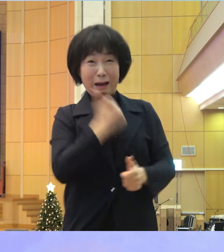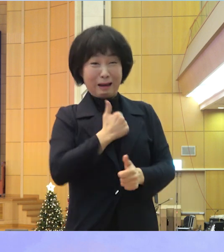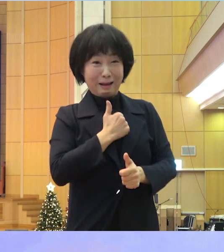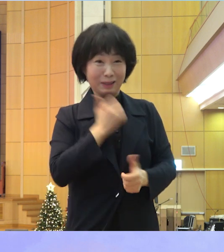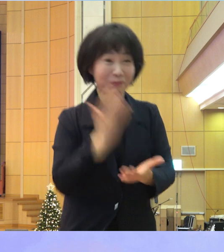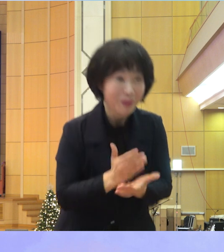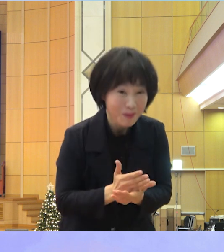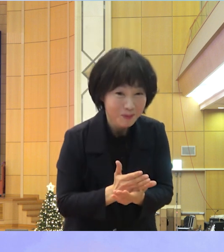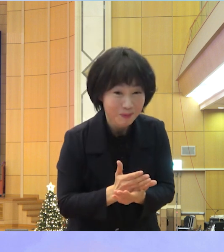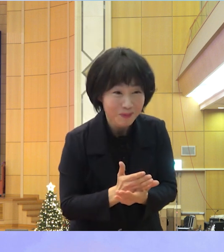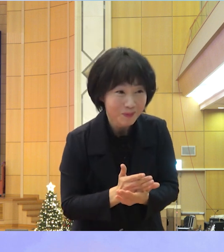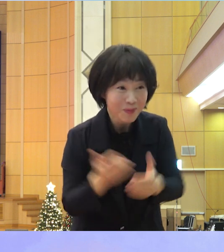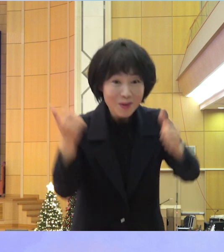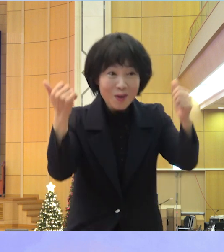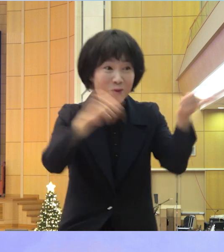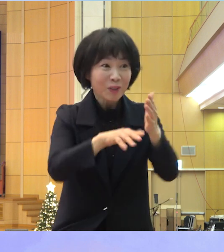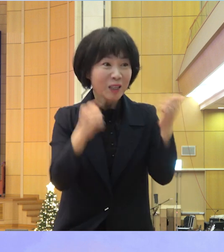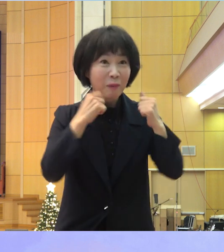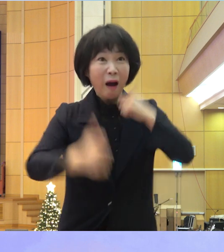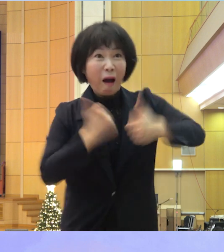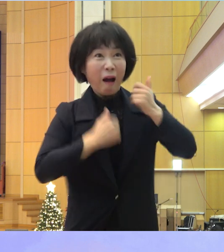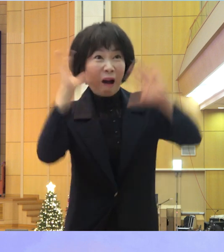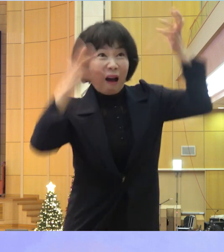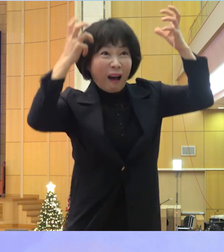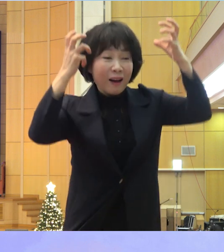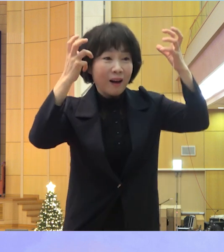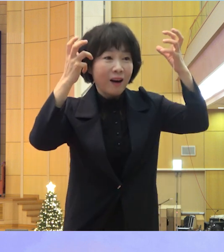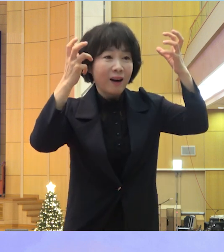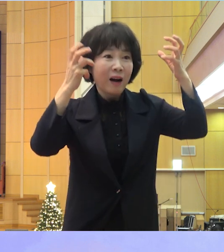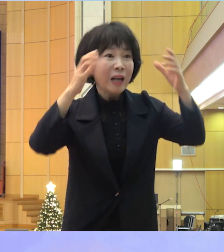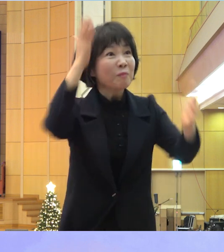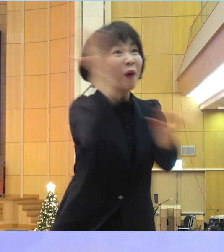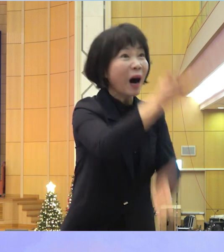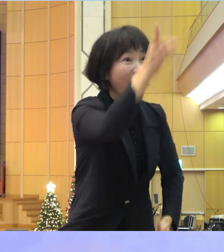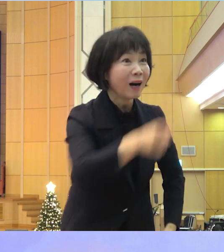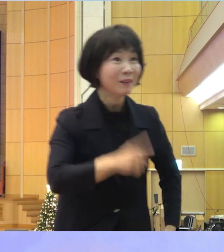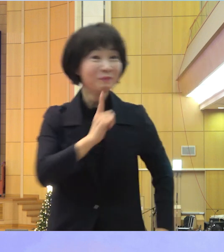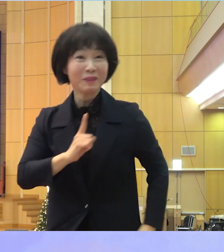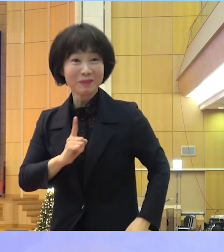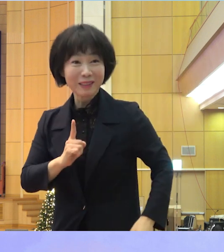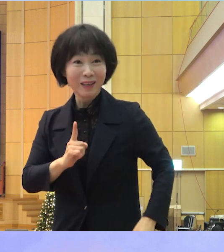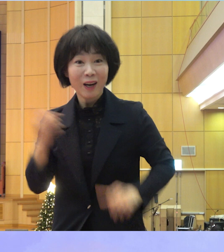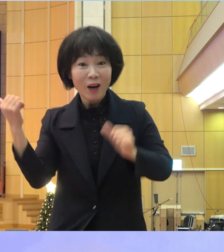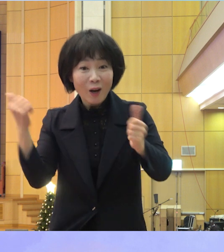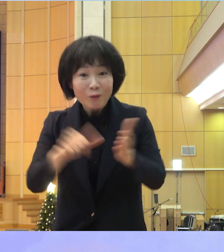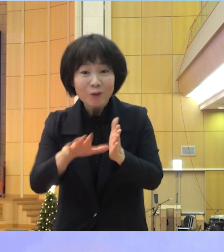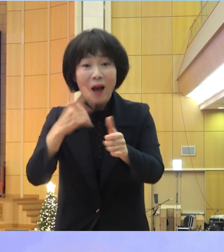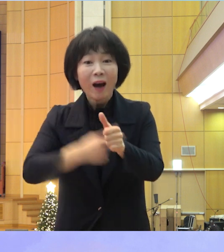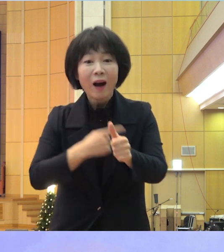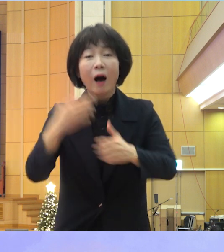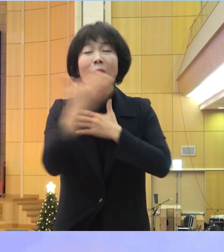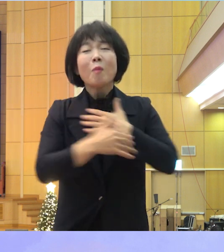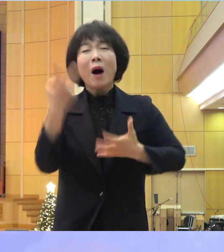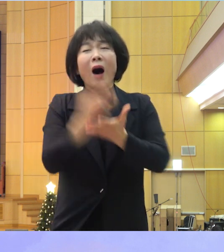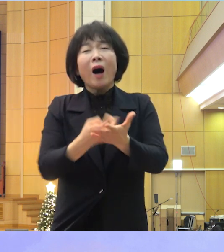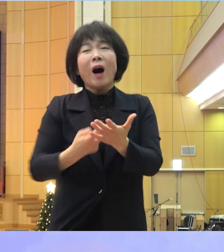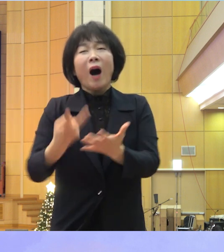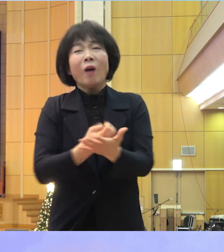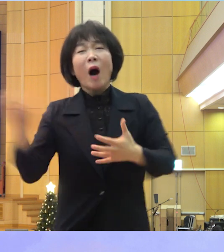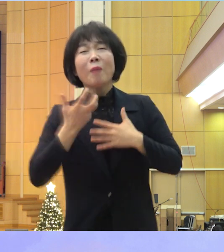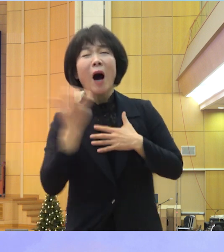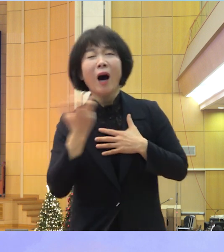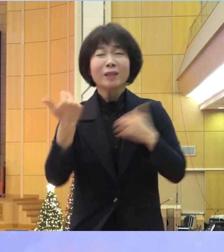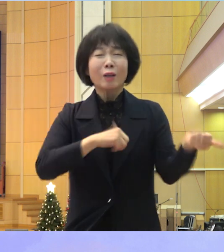충실하대. 죽도록. 죽을 때 힘 있어서 뭐해, 어차피 죽는 거. 그럼 바락만 하고 그냥 고통만 더 느끼다가 그냥 아이고 아파라,